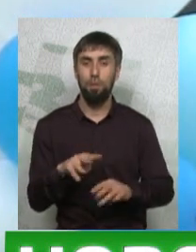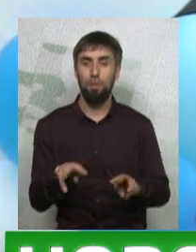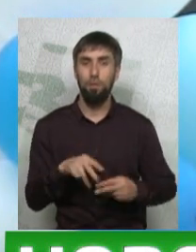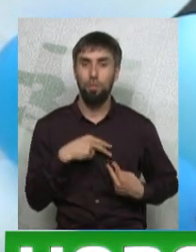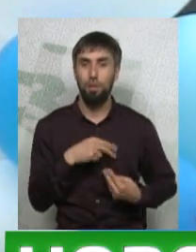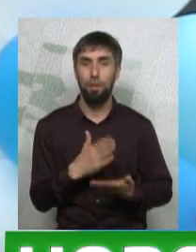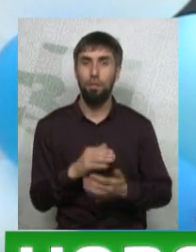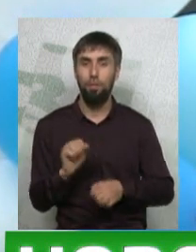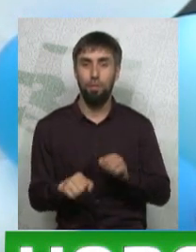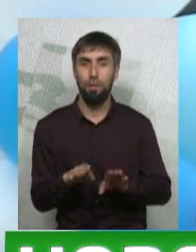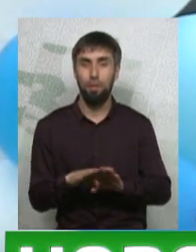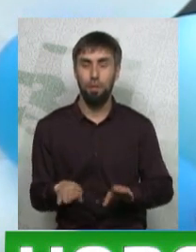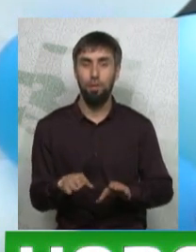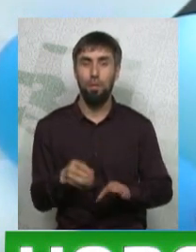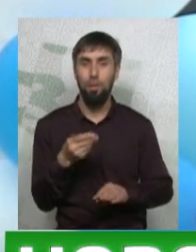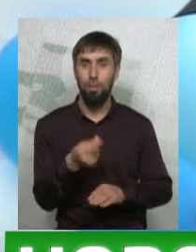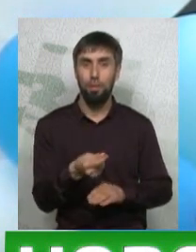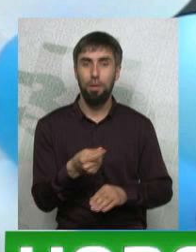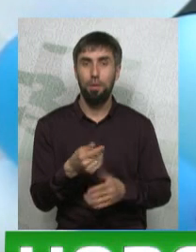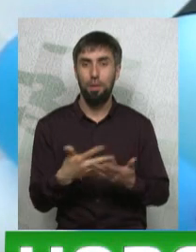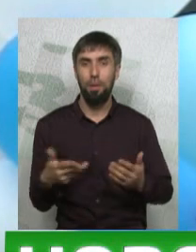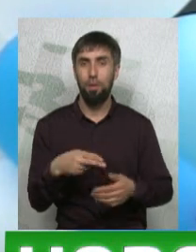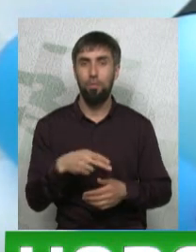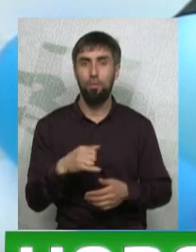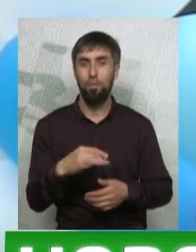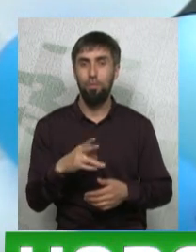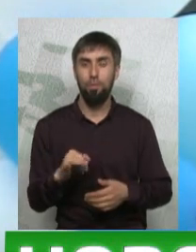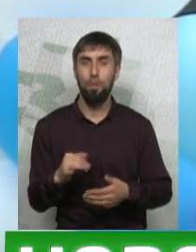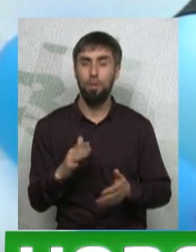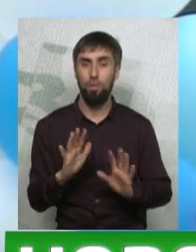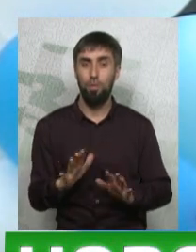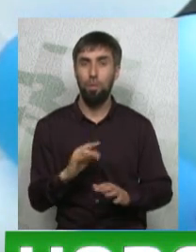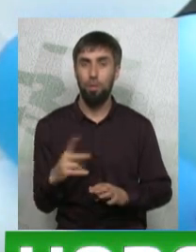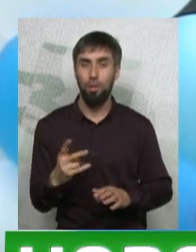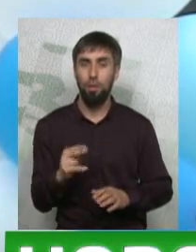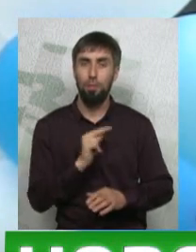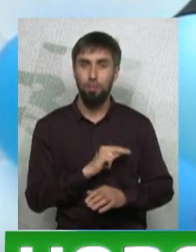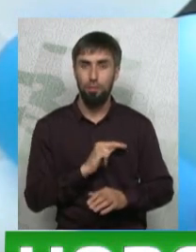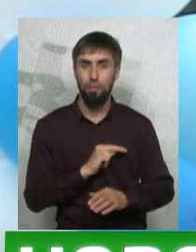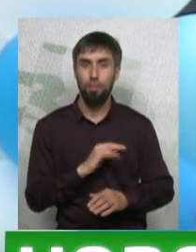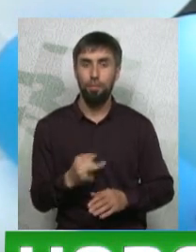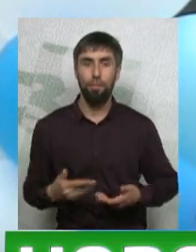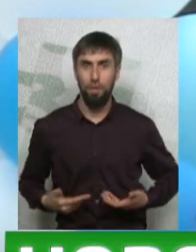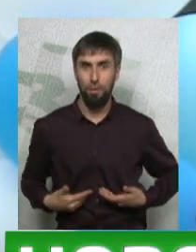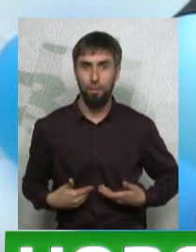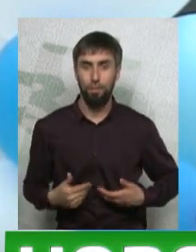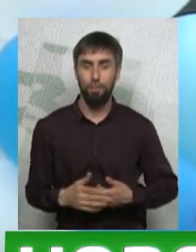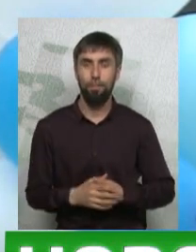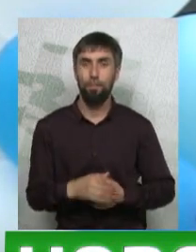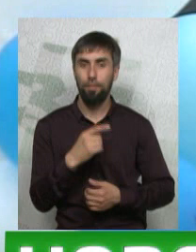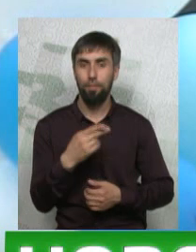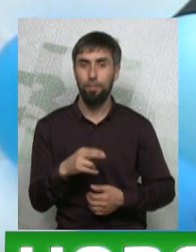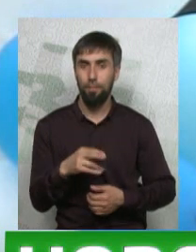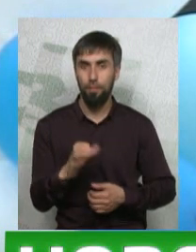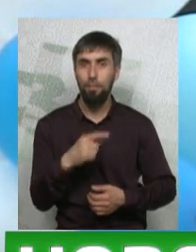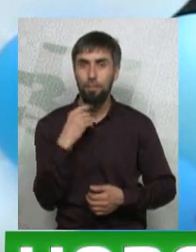Минтруд есть возможность такая оплатить те или иные путевки. То есть он должен функционировать и жить